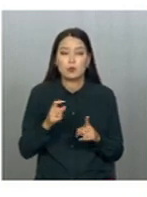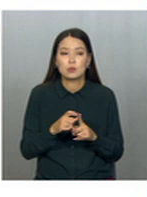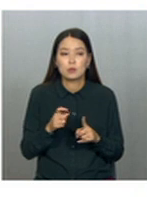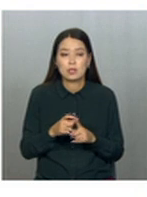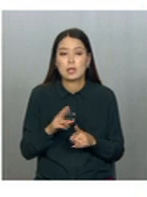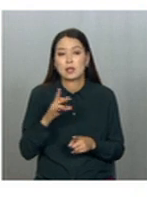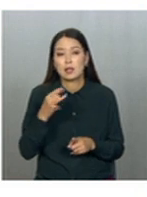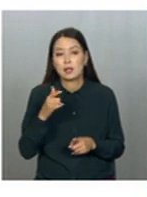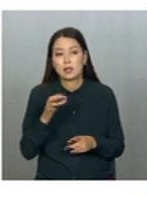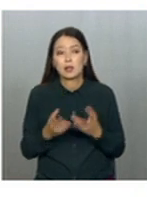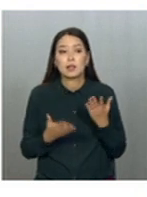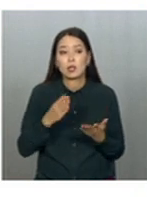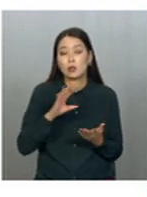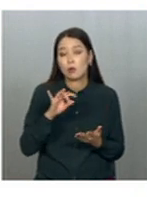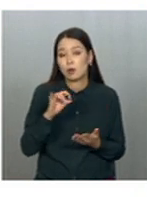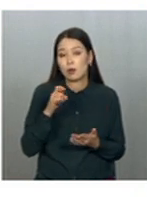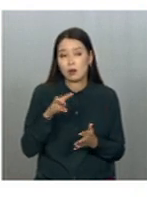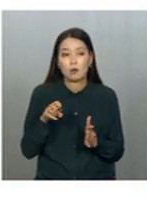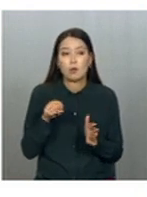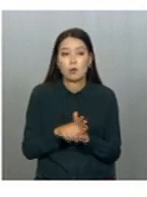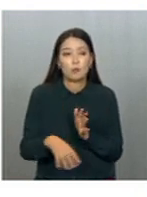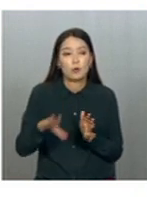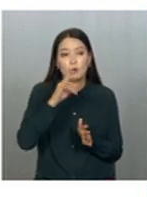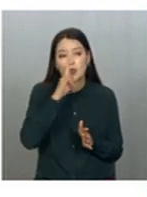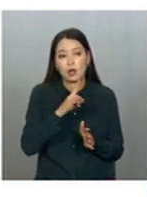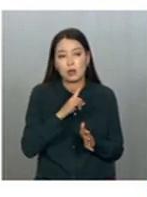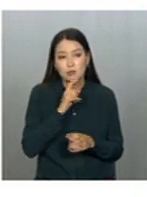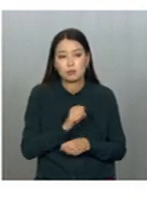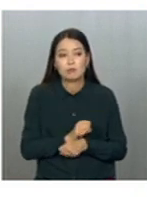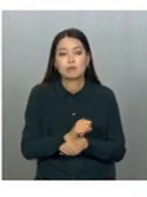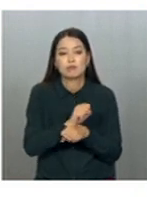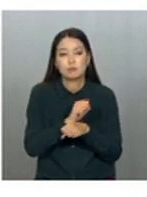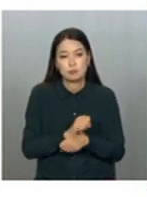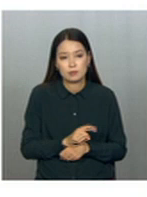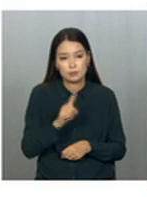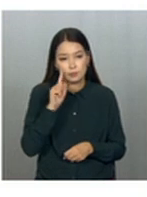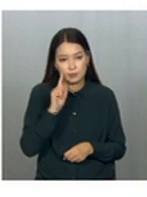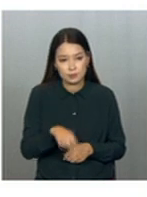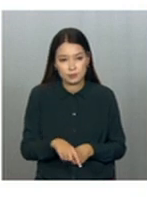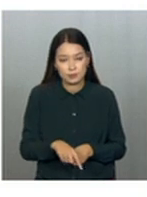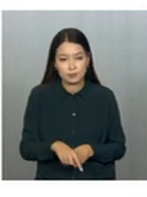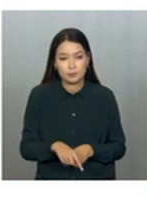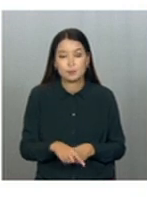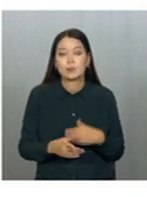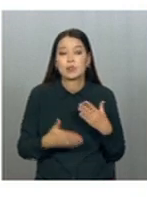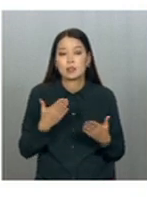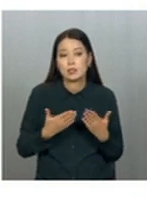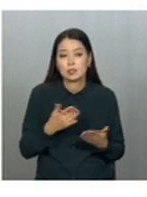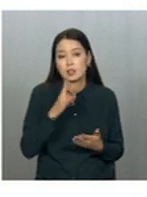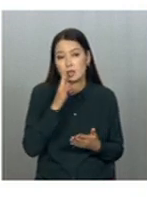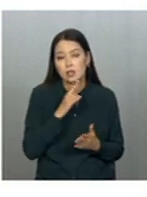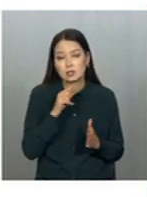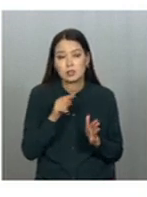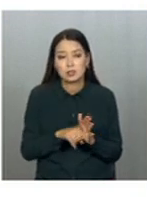Крейгел, егер Төреханды өлтірсе, бүкіл қазақтың көтерілетінін айтып балап тұр. Яғни қазақ арасында